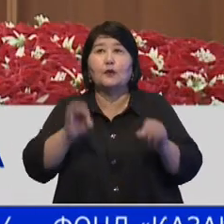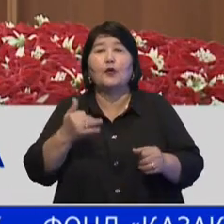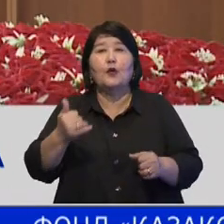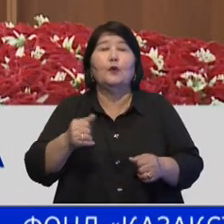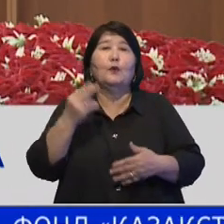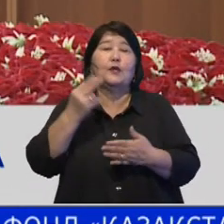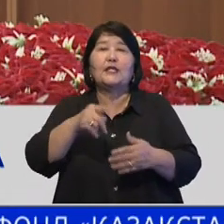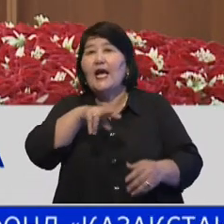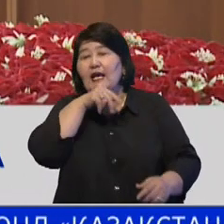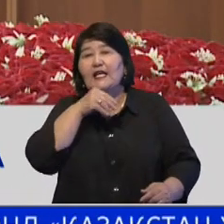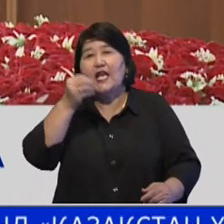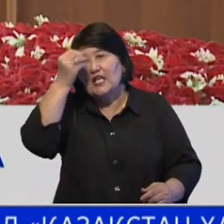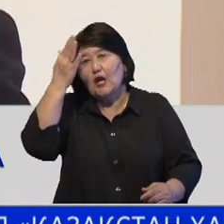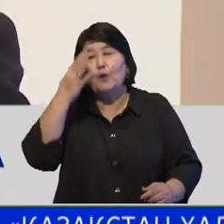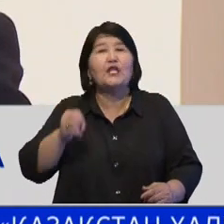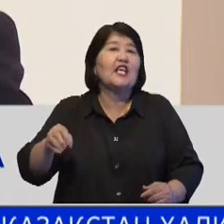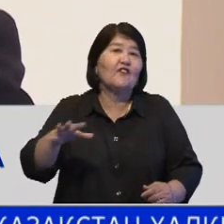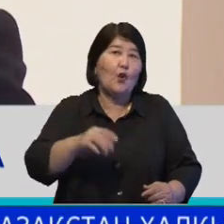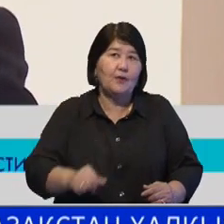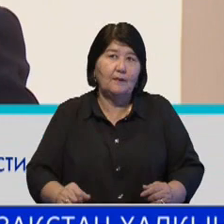иллюстраторов Кореи Японии